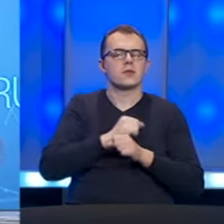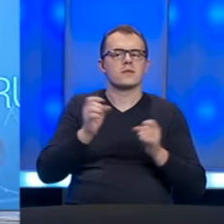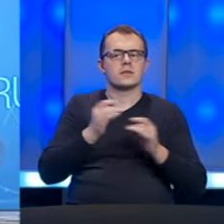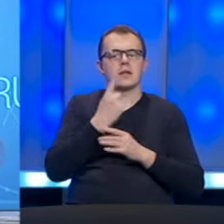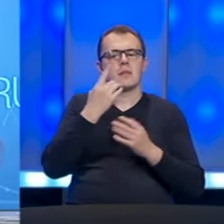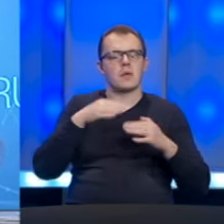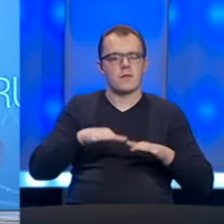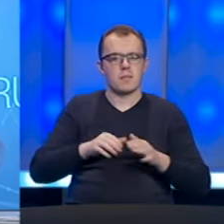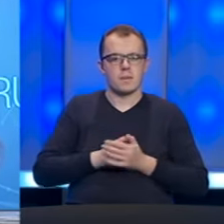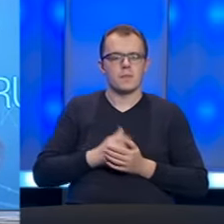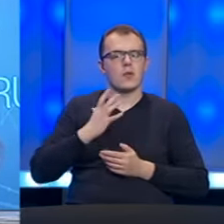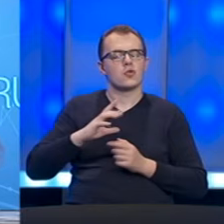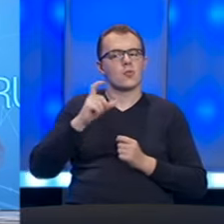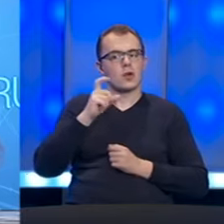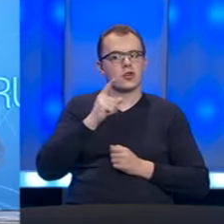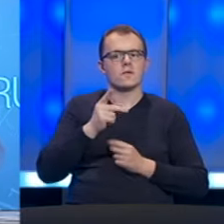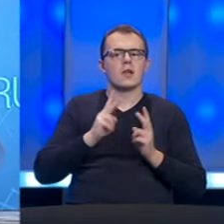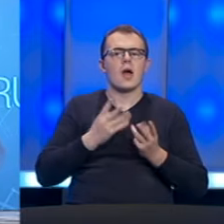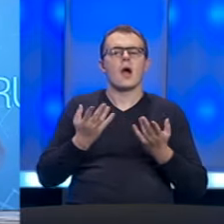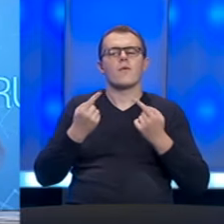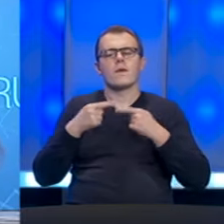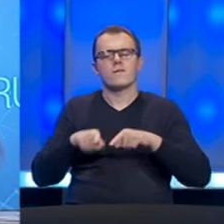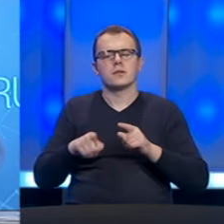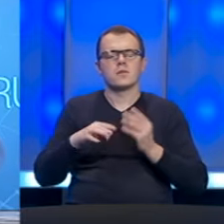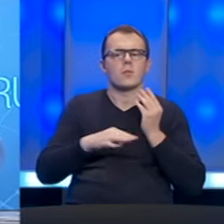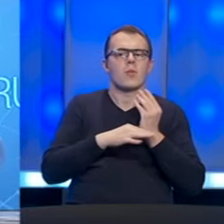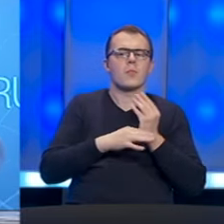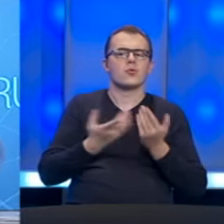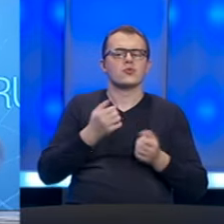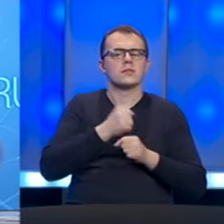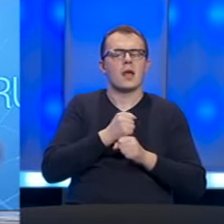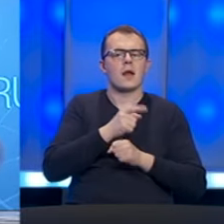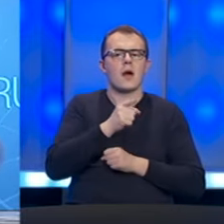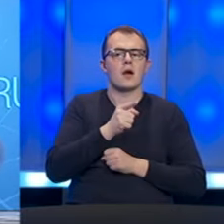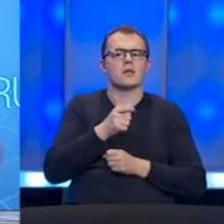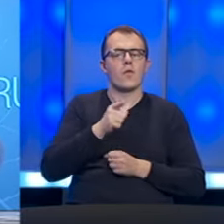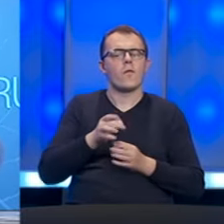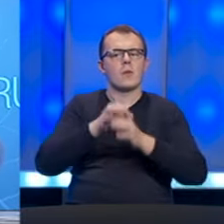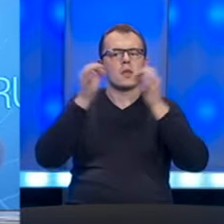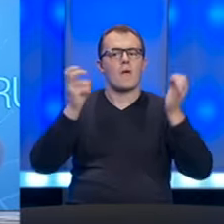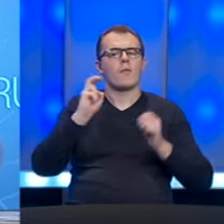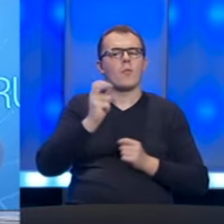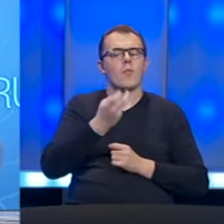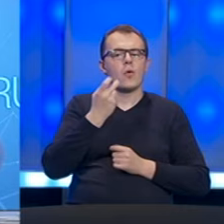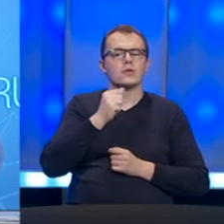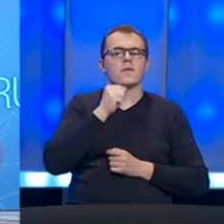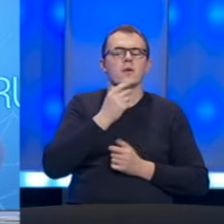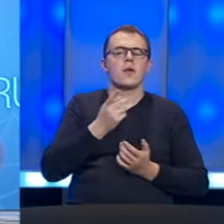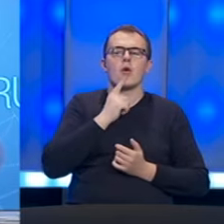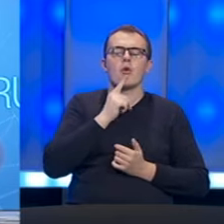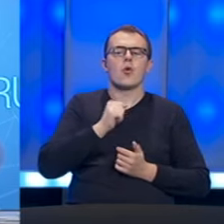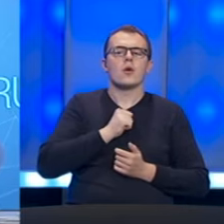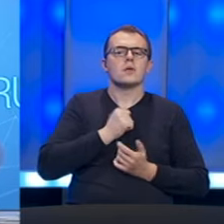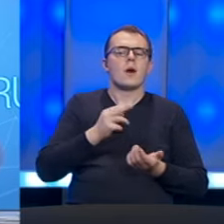maj. Gospodine Čauševiću, o kakvoj vrsti pomoći se radi u ovom javnom pozivu i ko